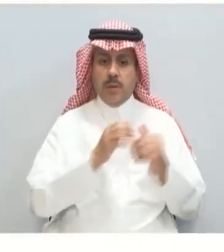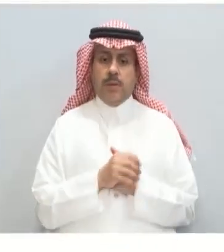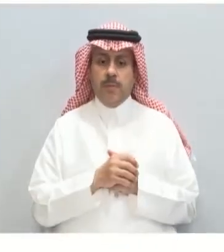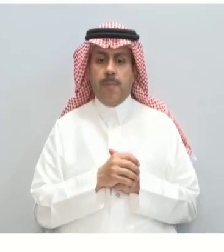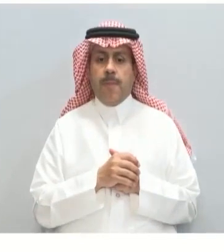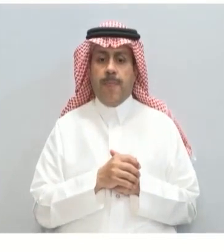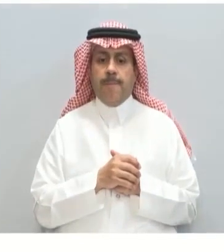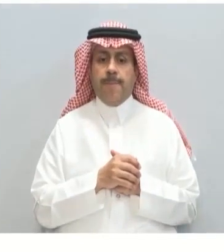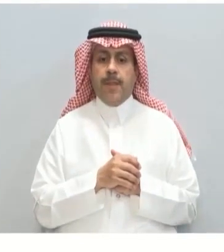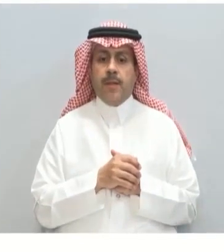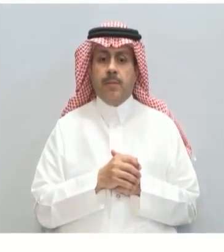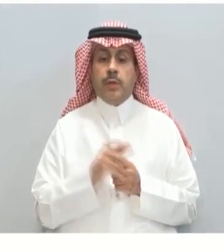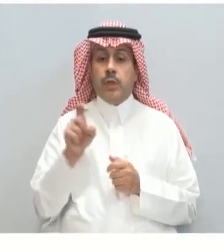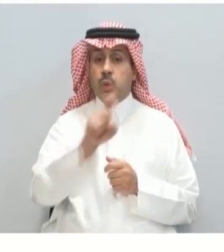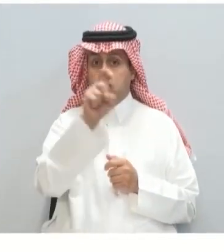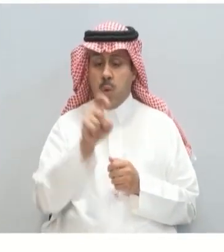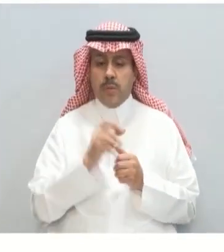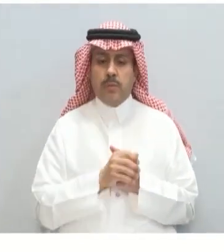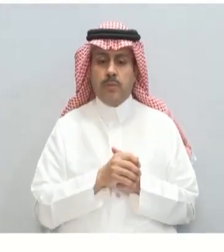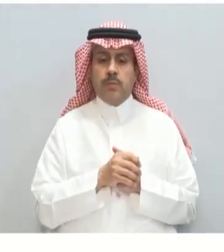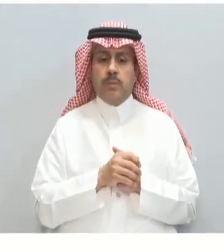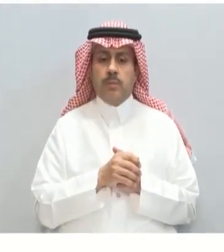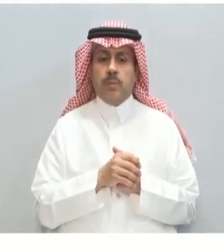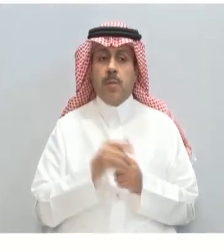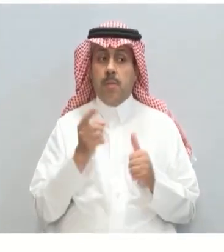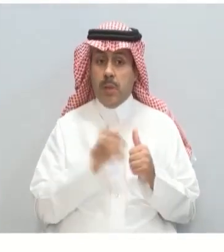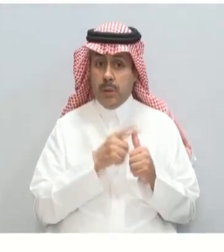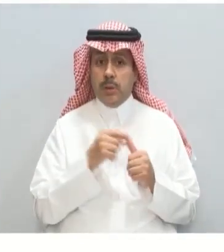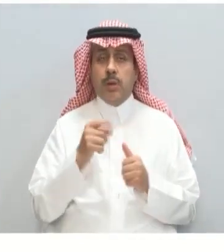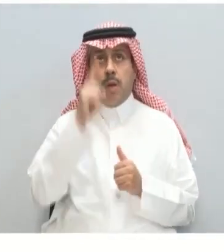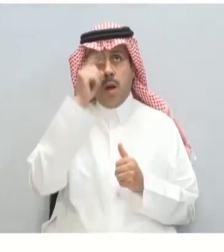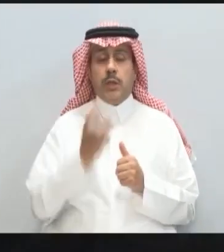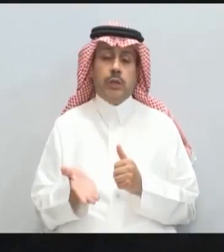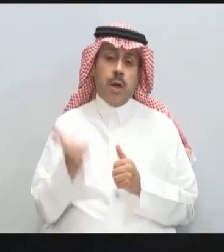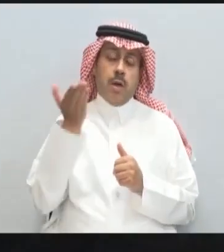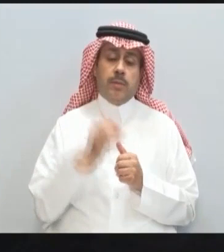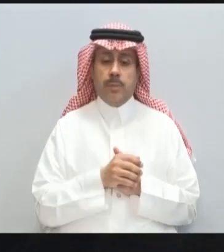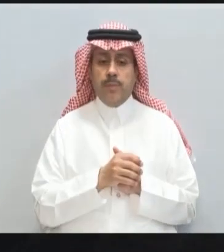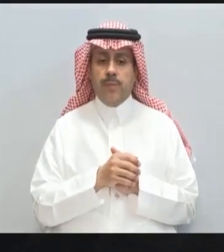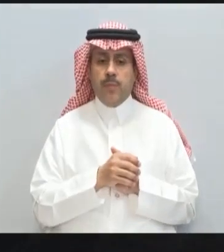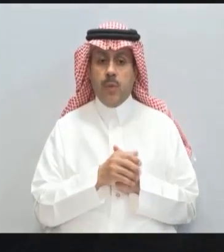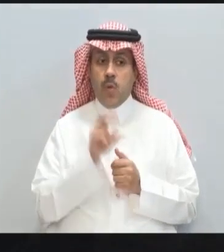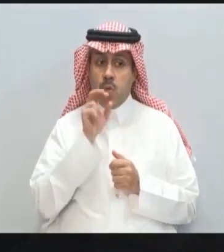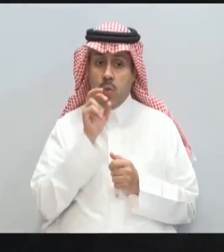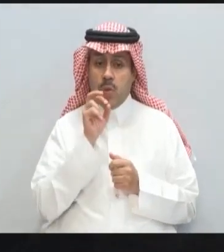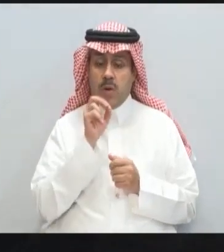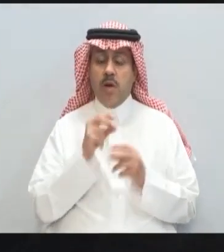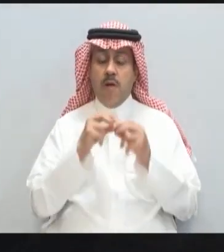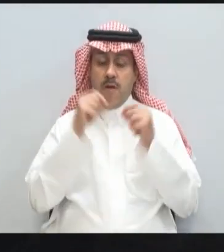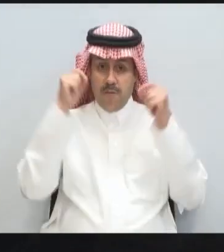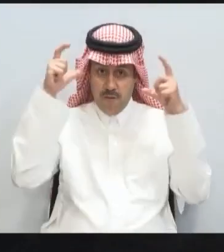والطالبات لهذا التقويم الذي من خلاله باذن الله تعالى نقف على جوانب مهمه من